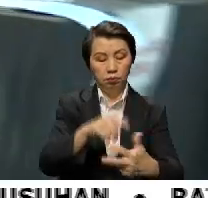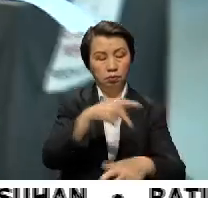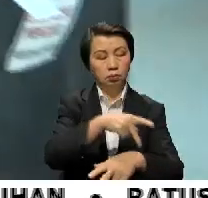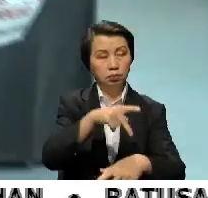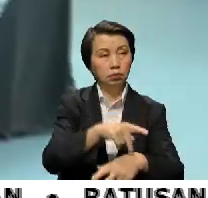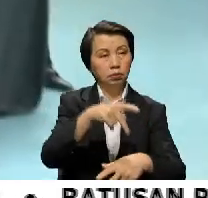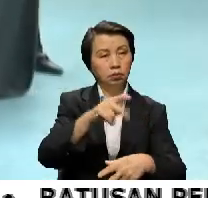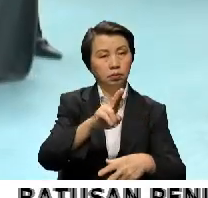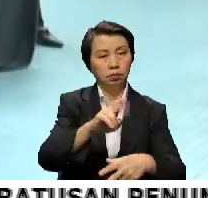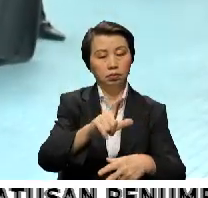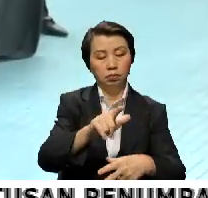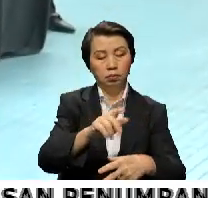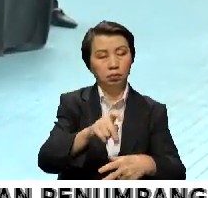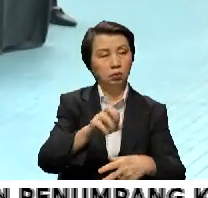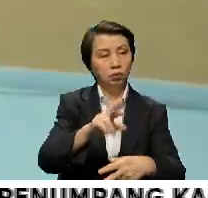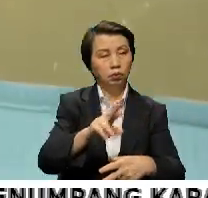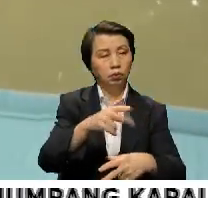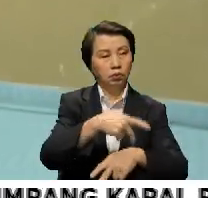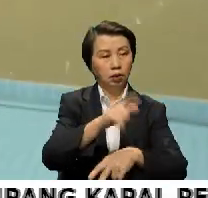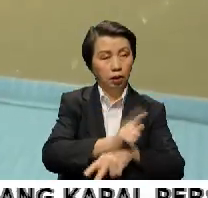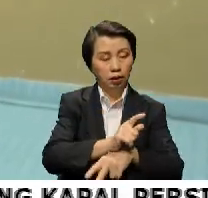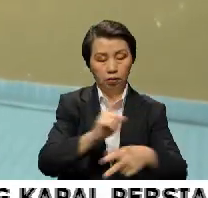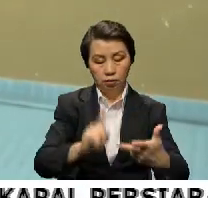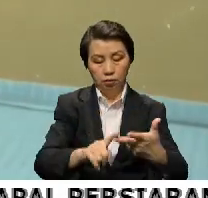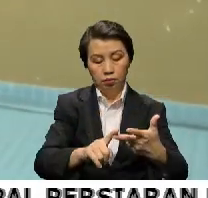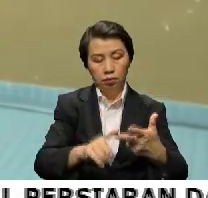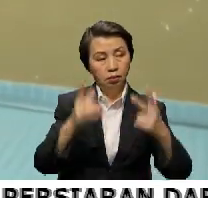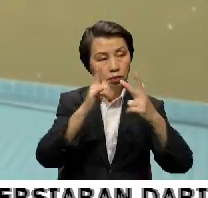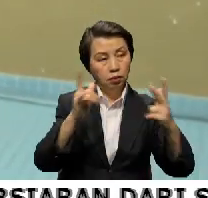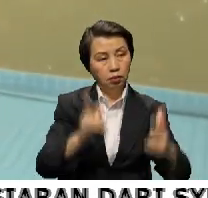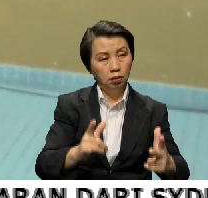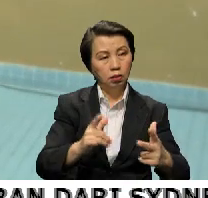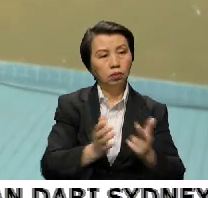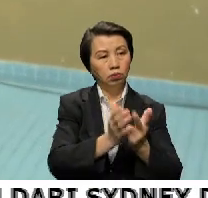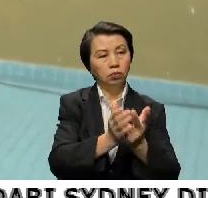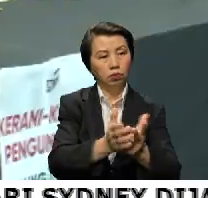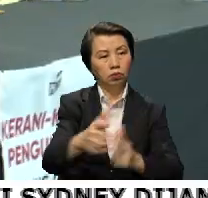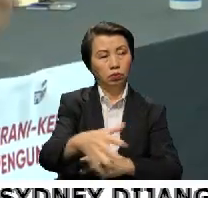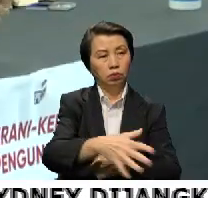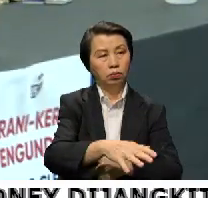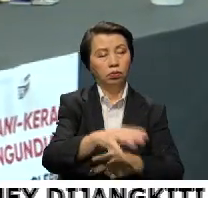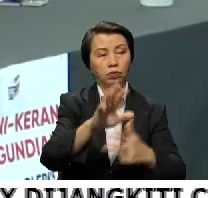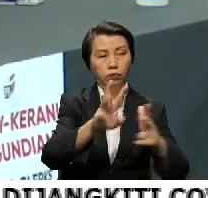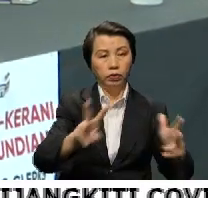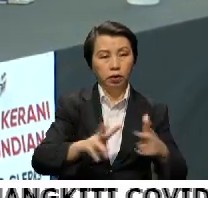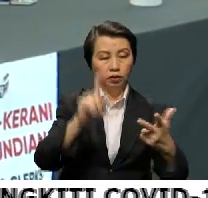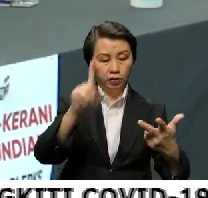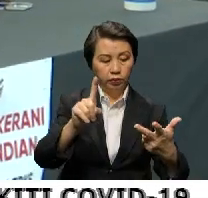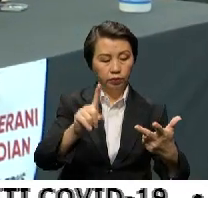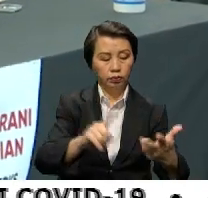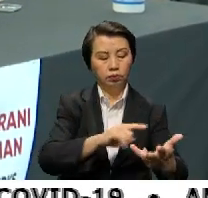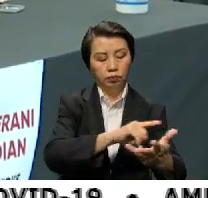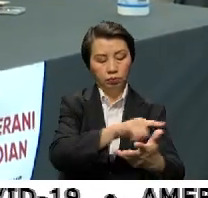Latihan Polis Pulapul Langkawi, dan satu lagi iaitu di Markas Operasi Pasukan Polis Marin Wilayah 1. Kesemua